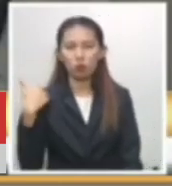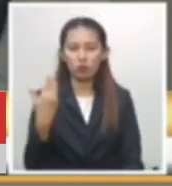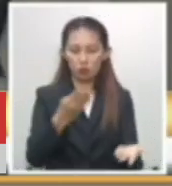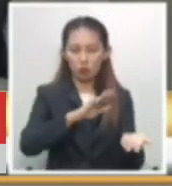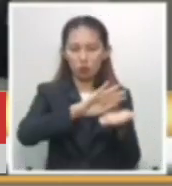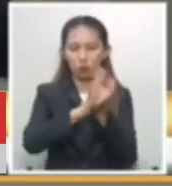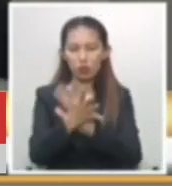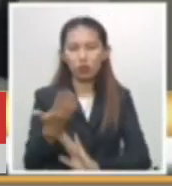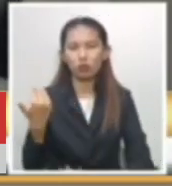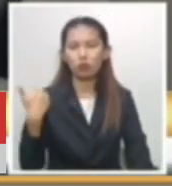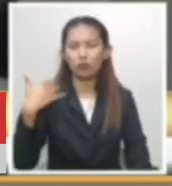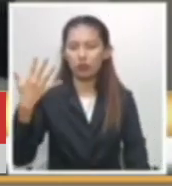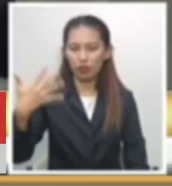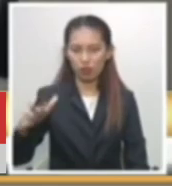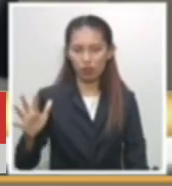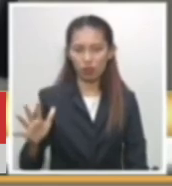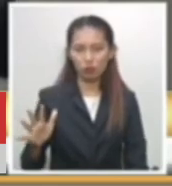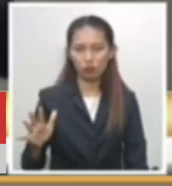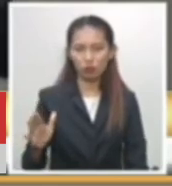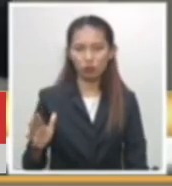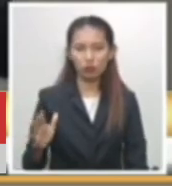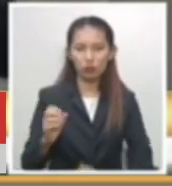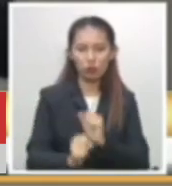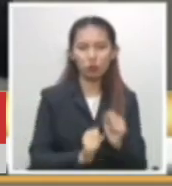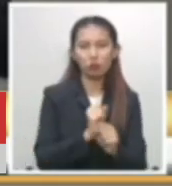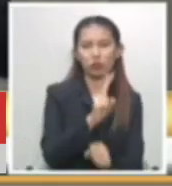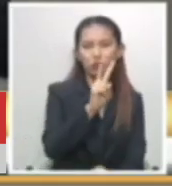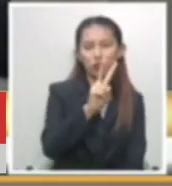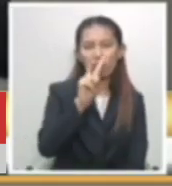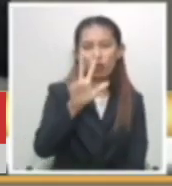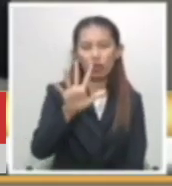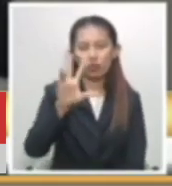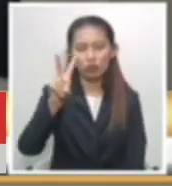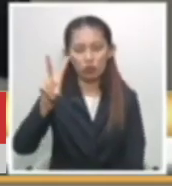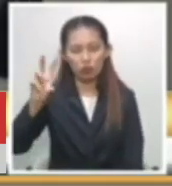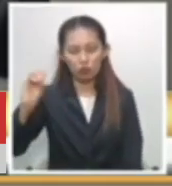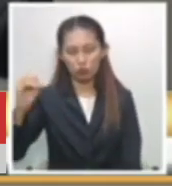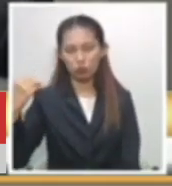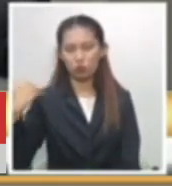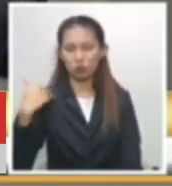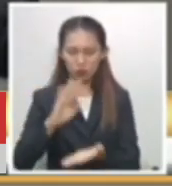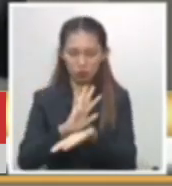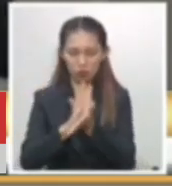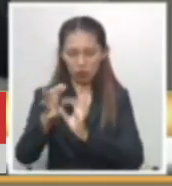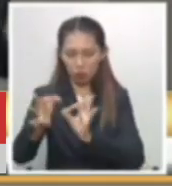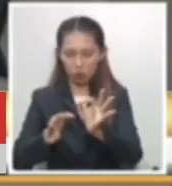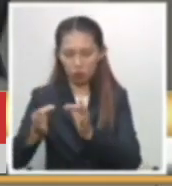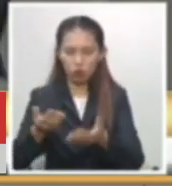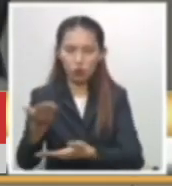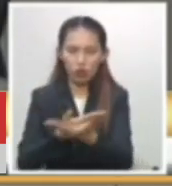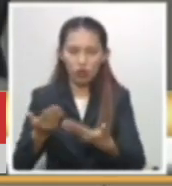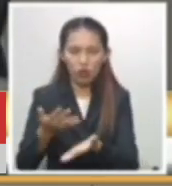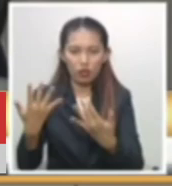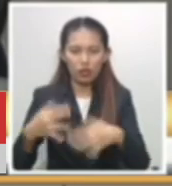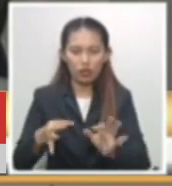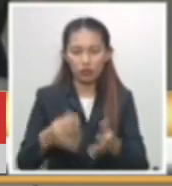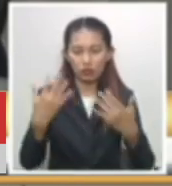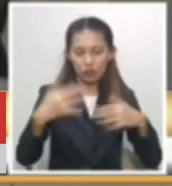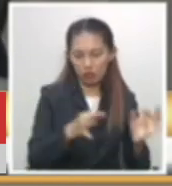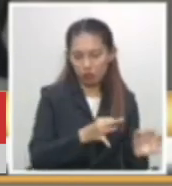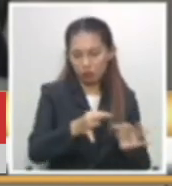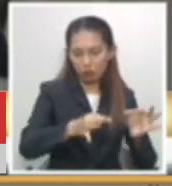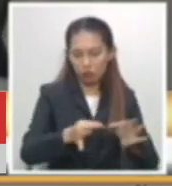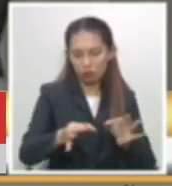ารือส่วนต่างๆปี2520แล้วก็ทำรูปแบบได้ดีจนขยายเป็นรูปแบบของกระทรวงศึกษาธิ